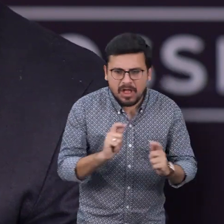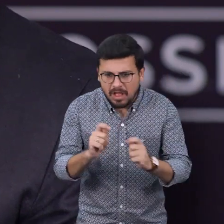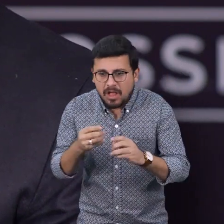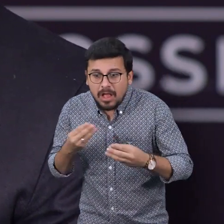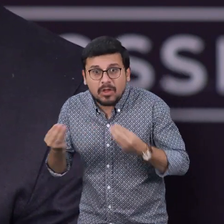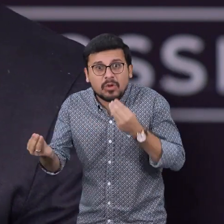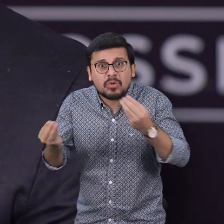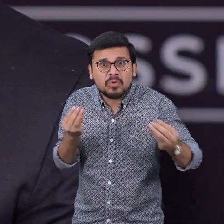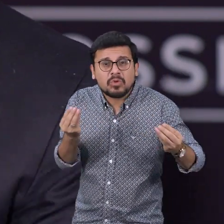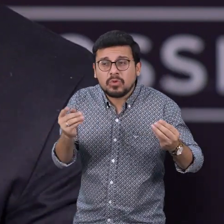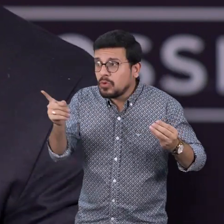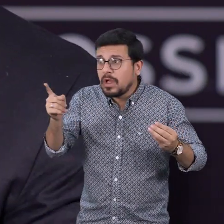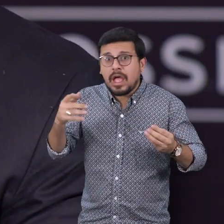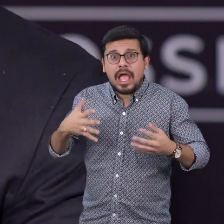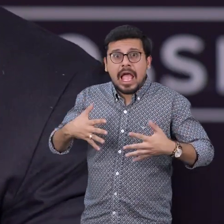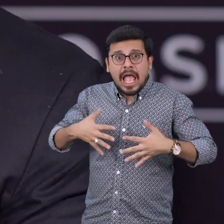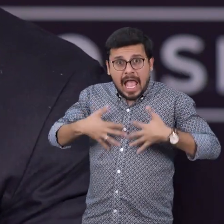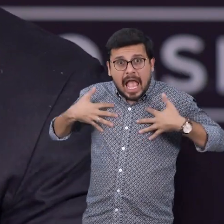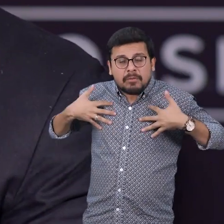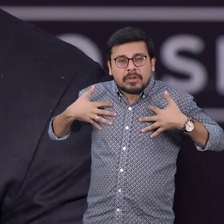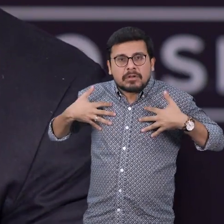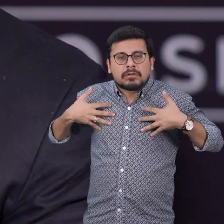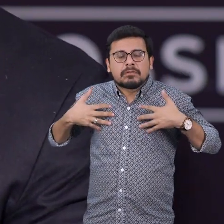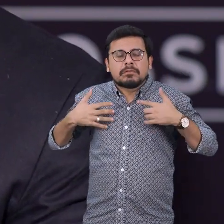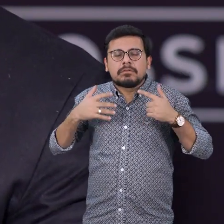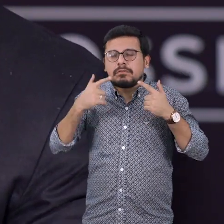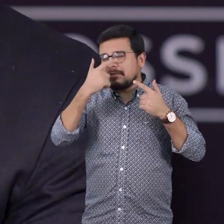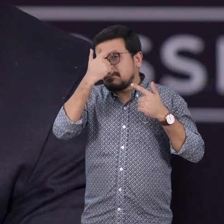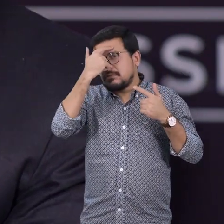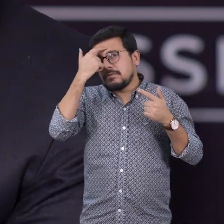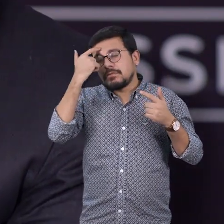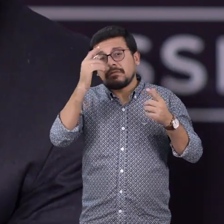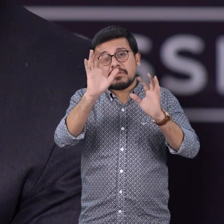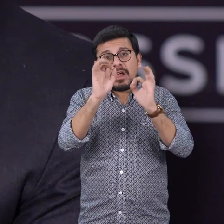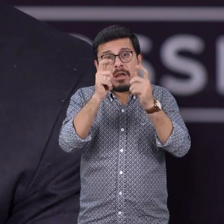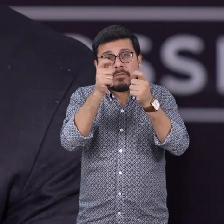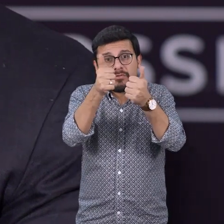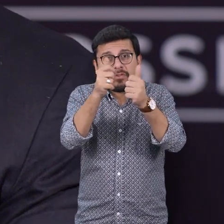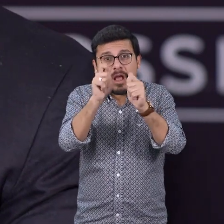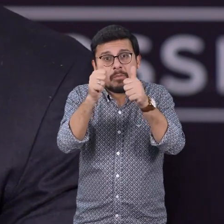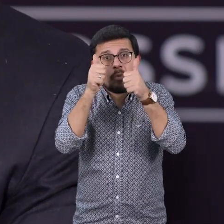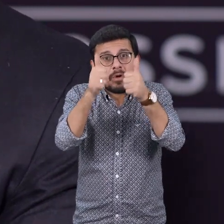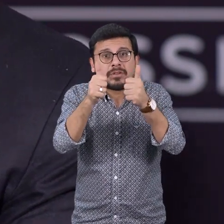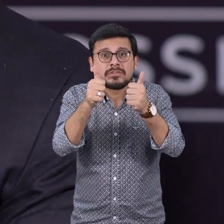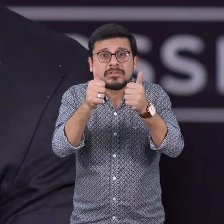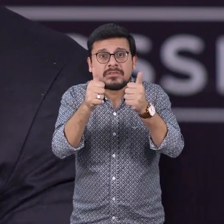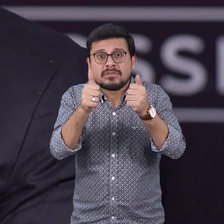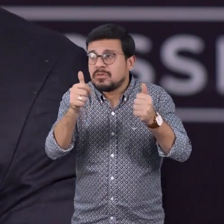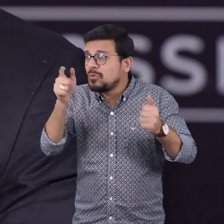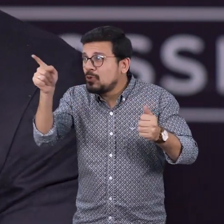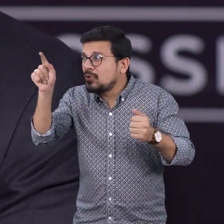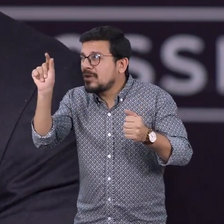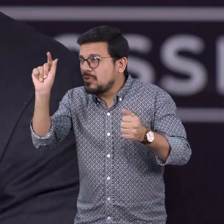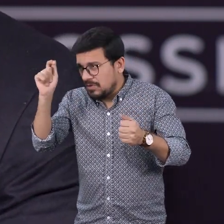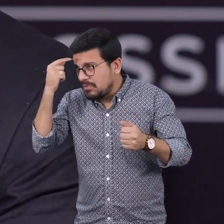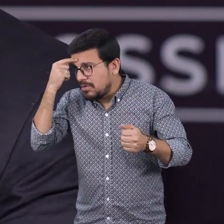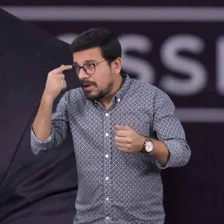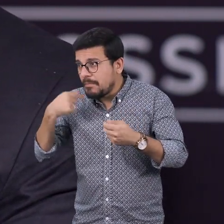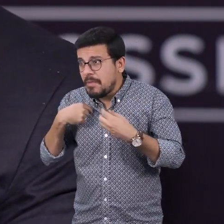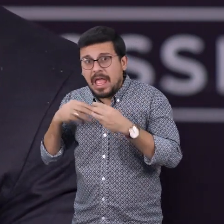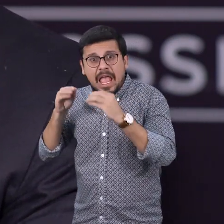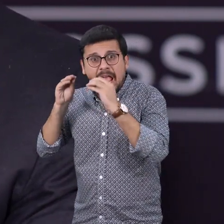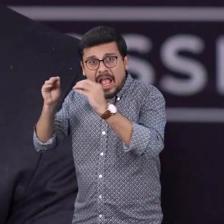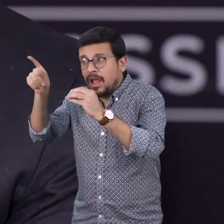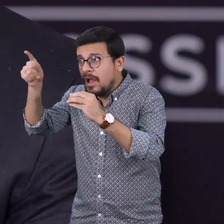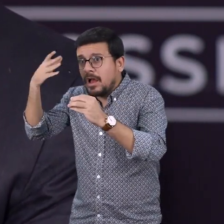لائف واز بیکاز آف دیم, کہ میں نے ان کی خدمت کرنی ہے. اور ان کے جانے کے بعد یہ سلسلہ بھی شاید اسی وجہ سے